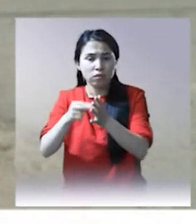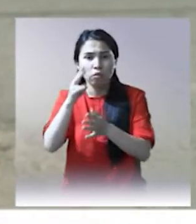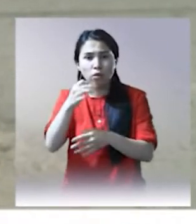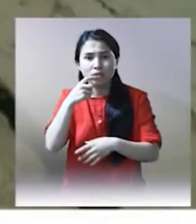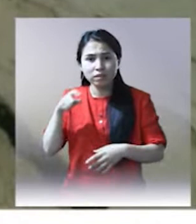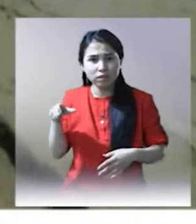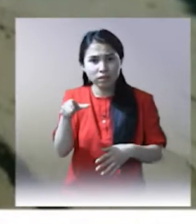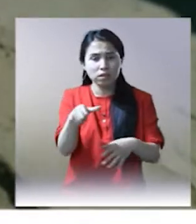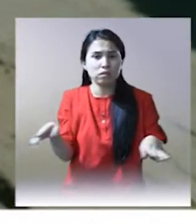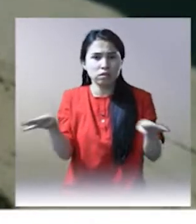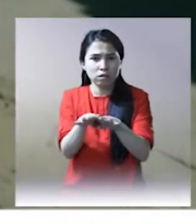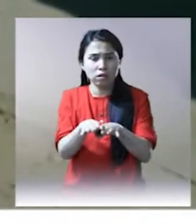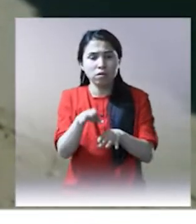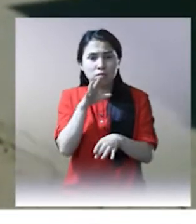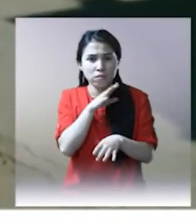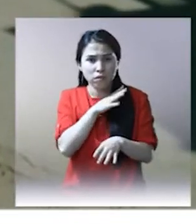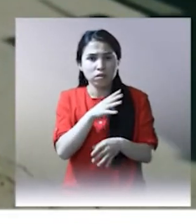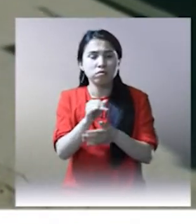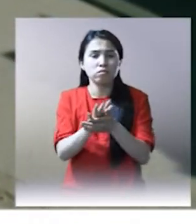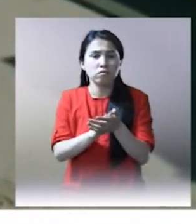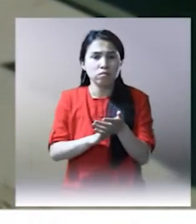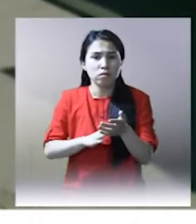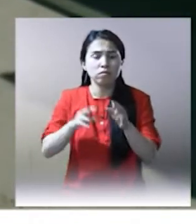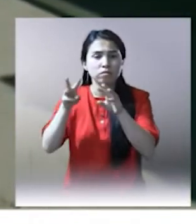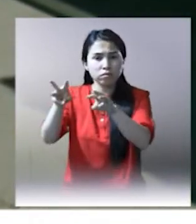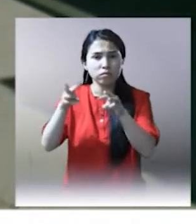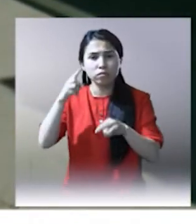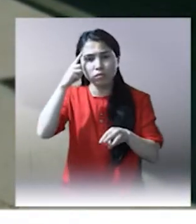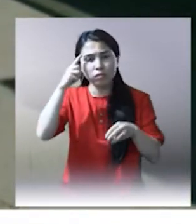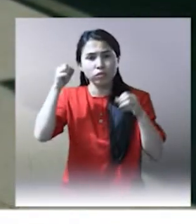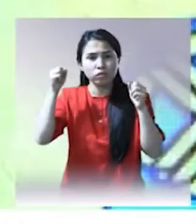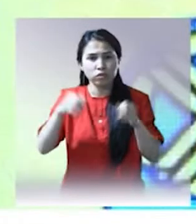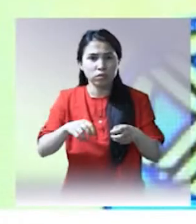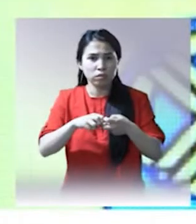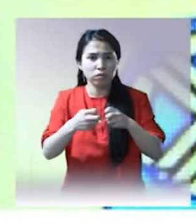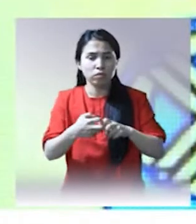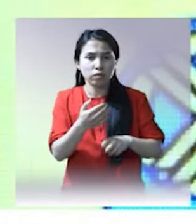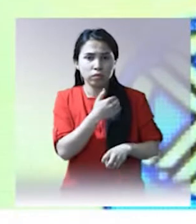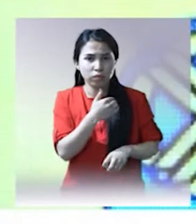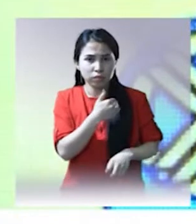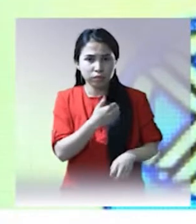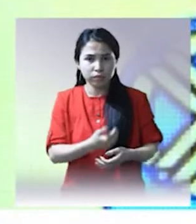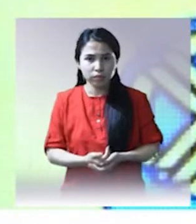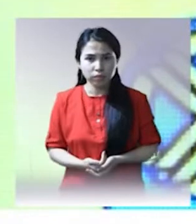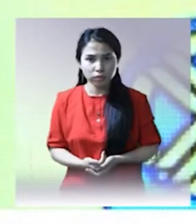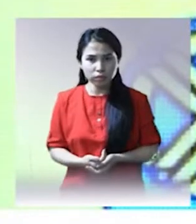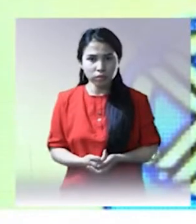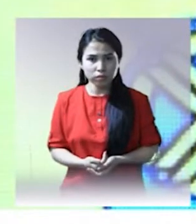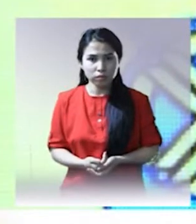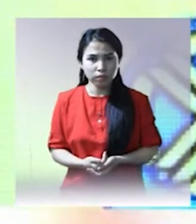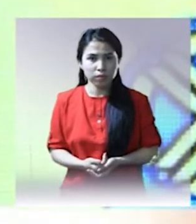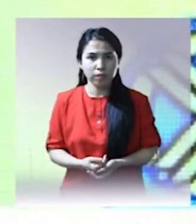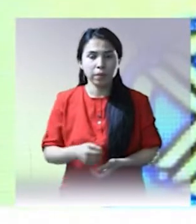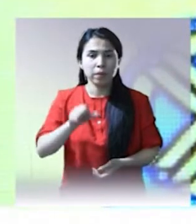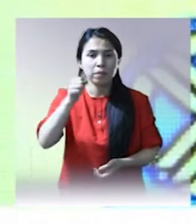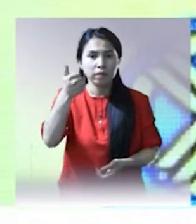жабындылар қалай болса солай жауап кеткен мердігерлердің жұмысын қала әкімі тағы да сынға алды. Былтырғы жылдары